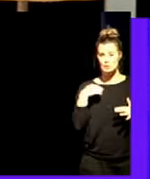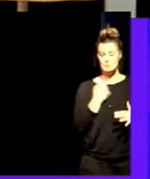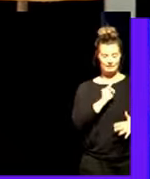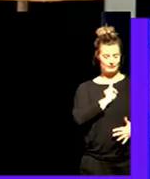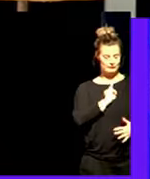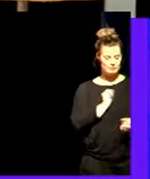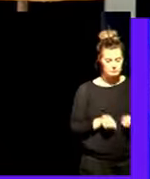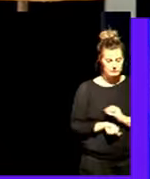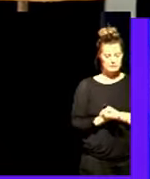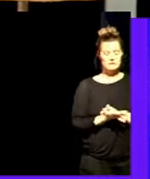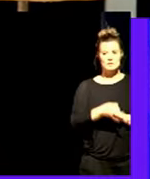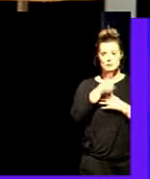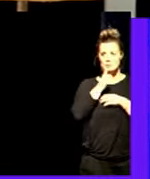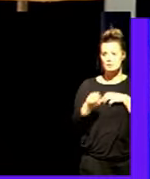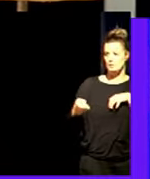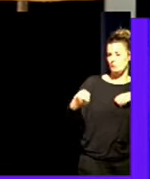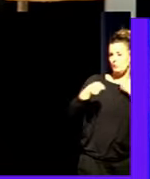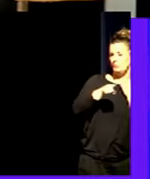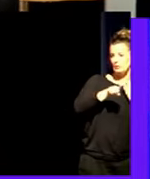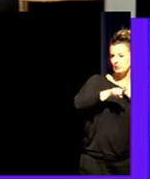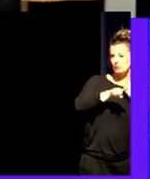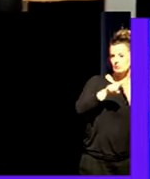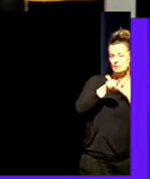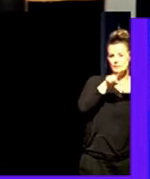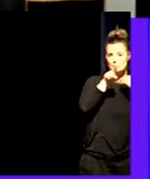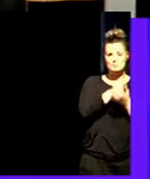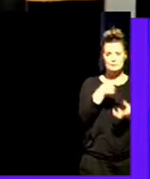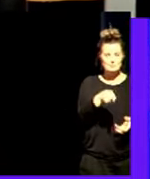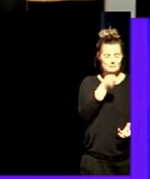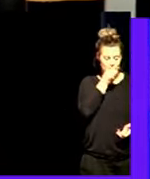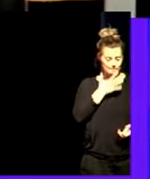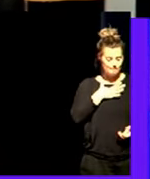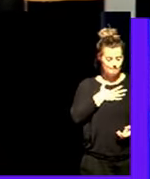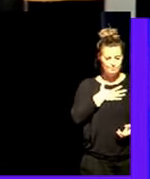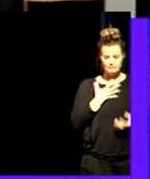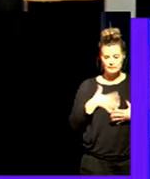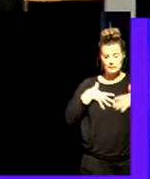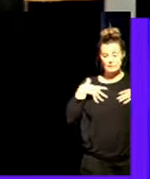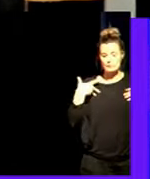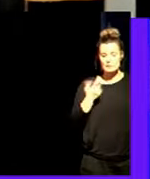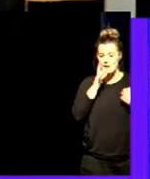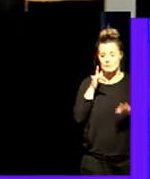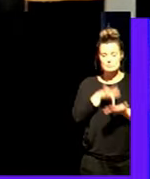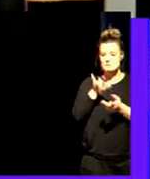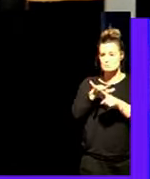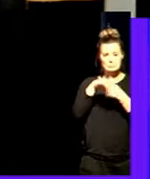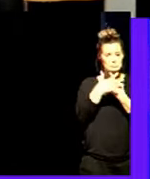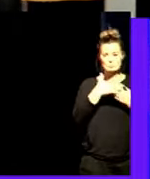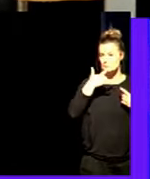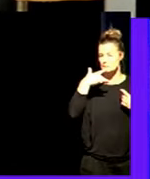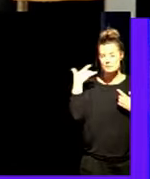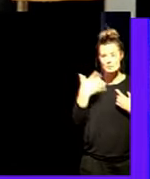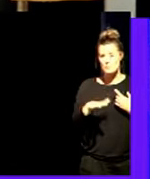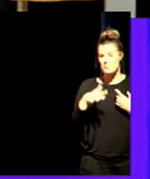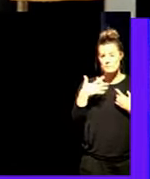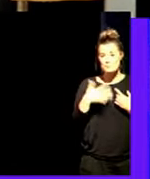eta berriro ere, ezta? Hori engurizate emozional hori egongo gara espazio baten oso oso, ezta?